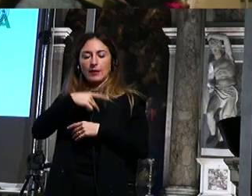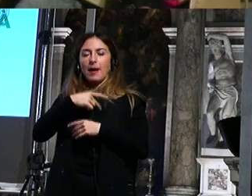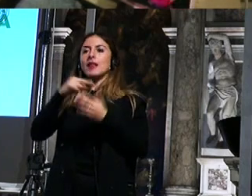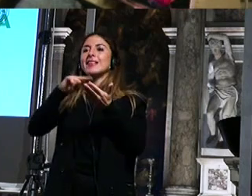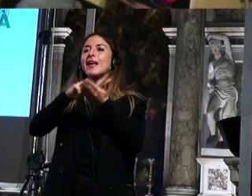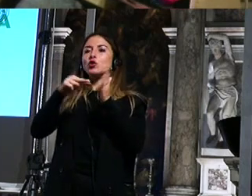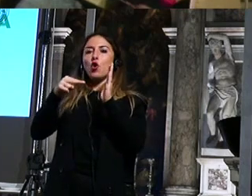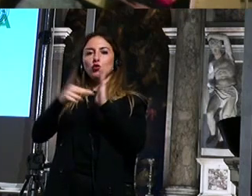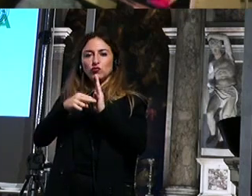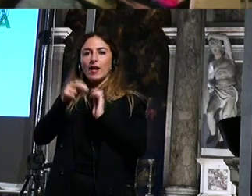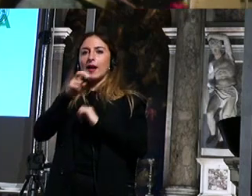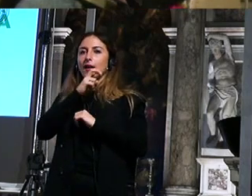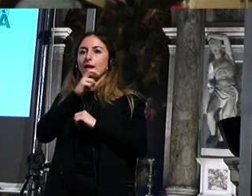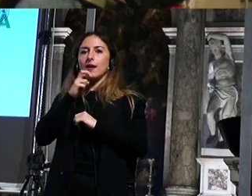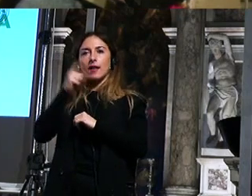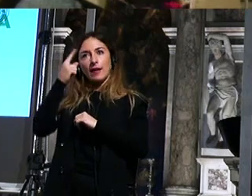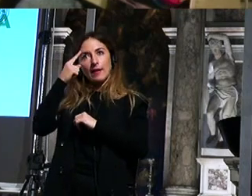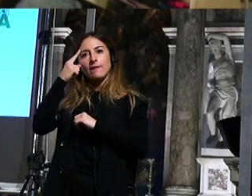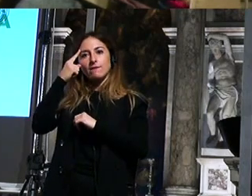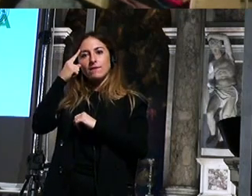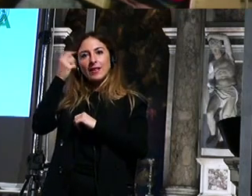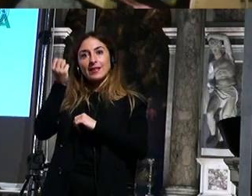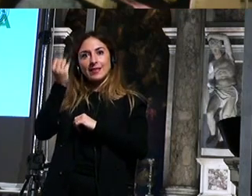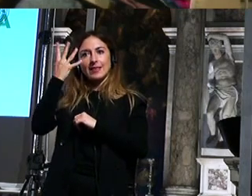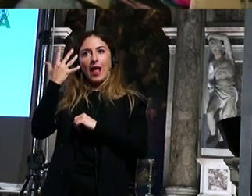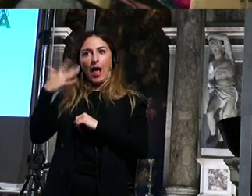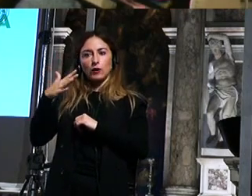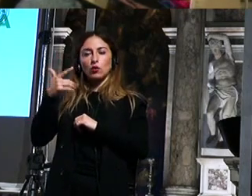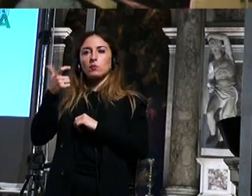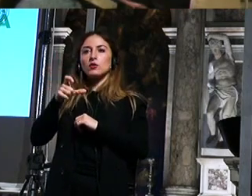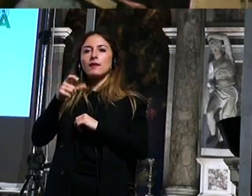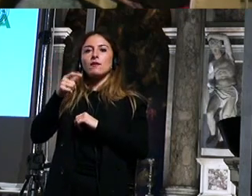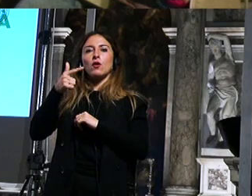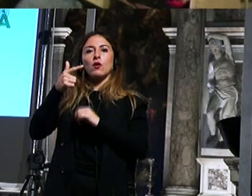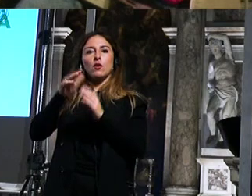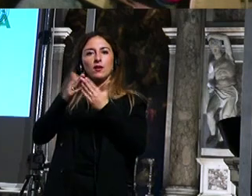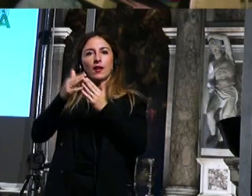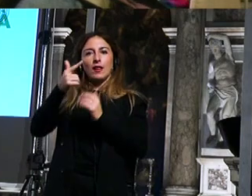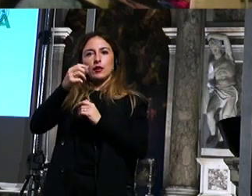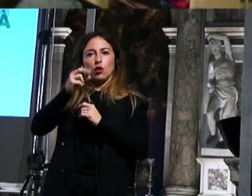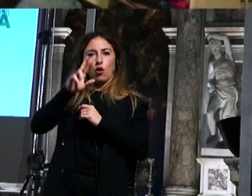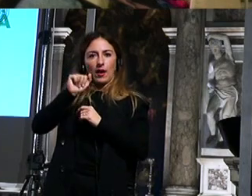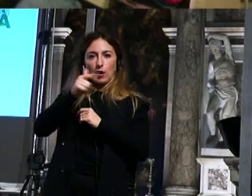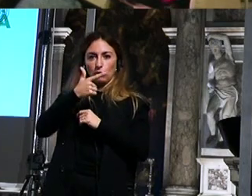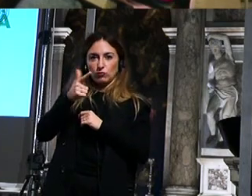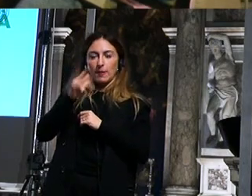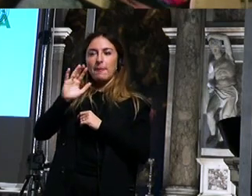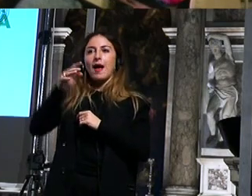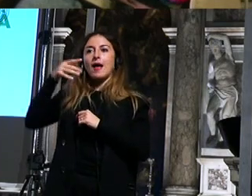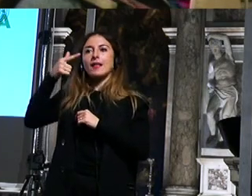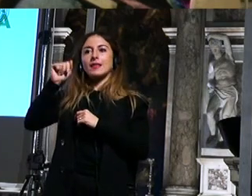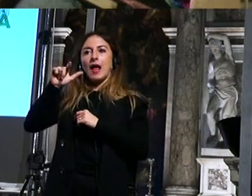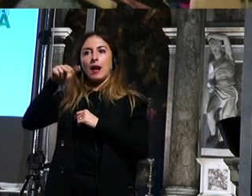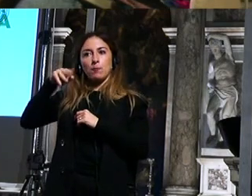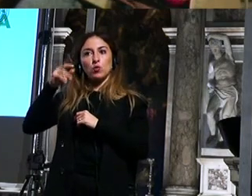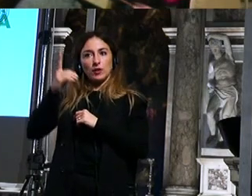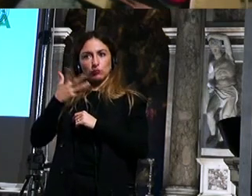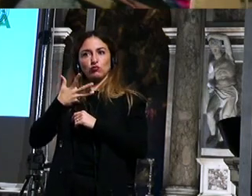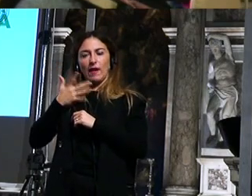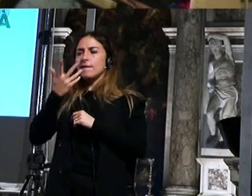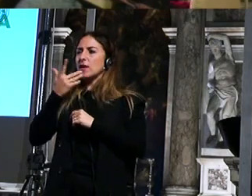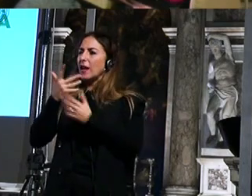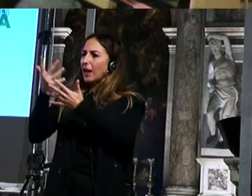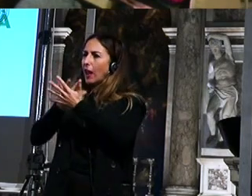tecnologia che l'ebraismo ha inventato perché nella Torah non c'è, ma nel Talmud sì. Quindi volevo che ci raccontasse